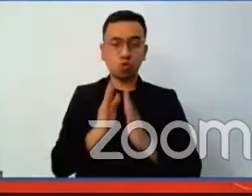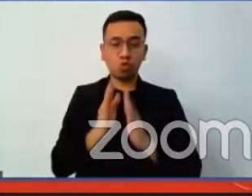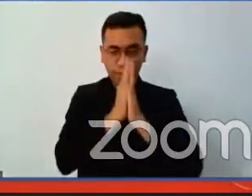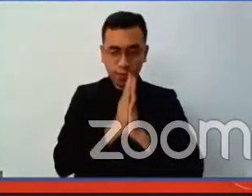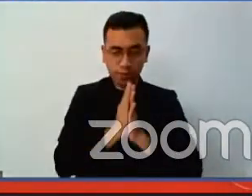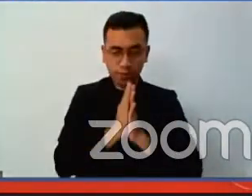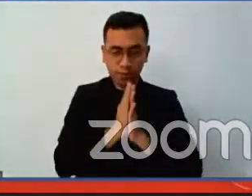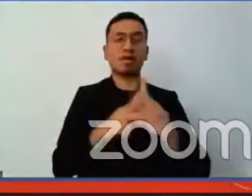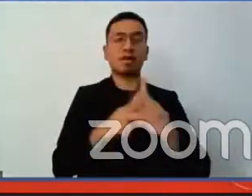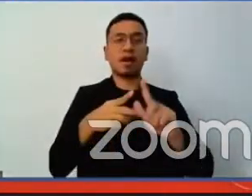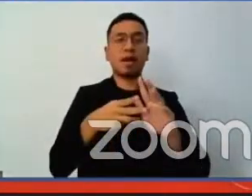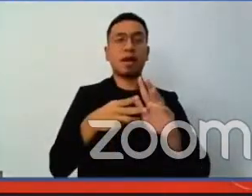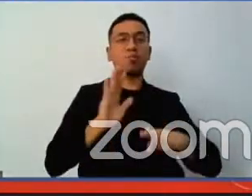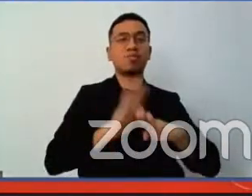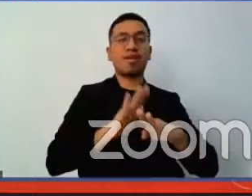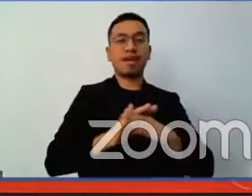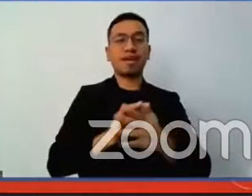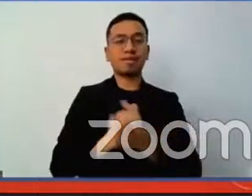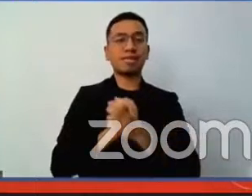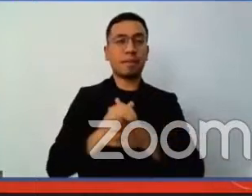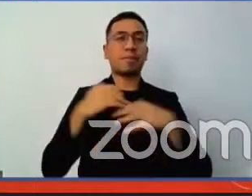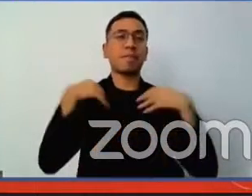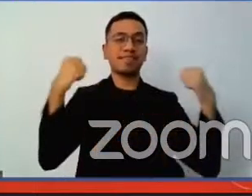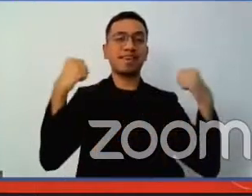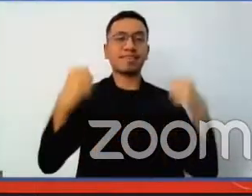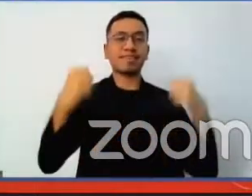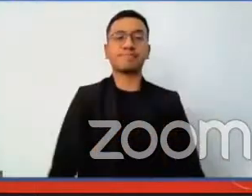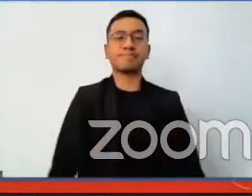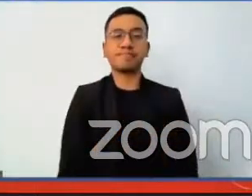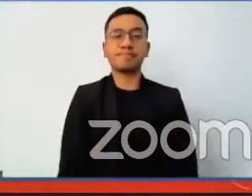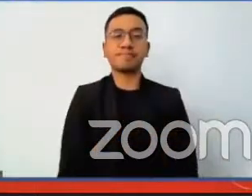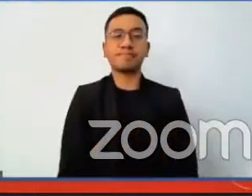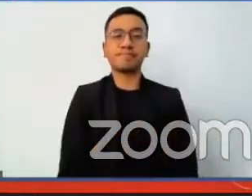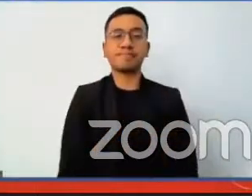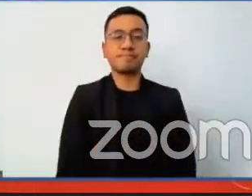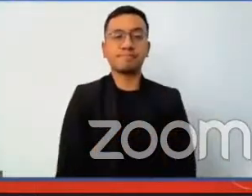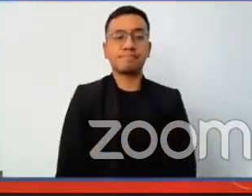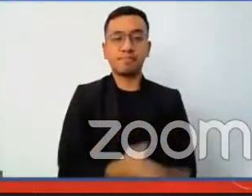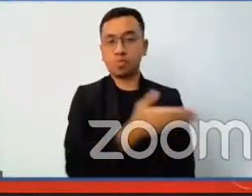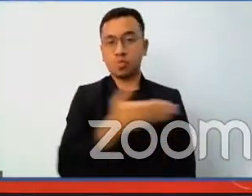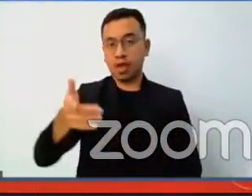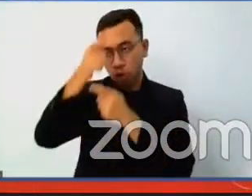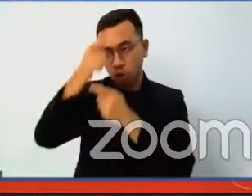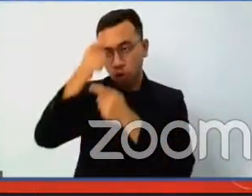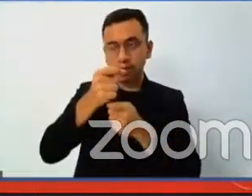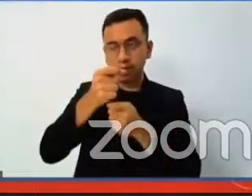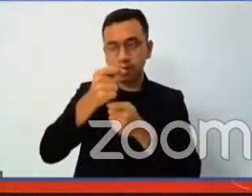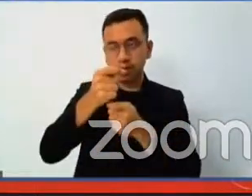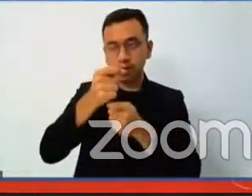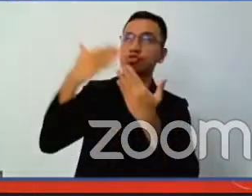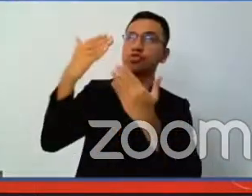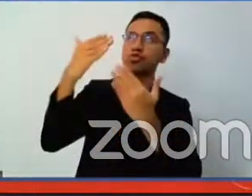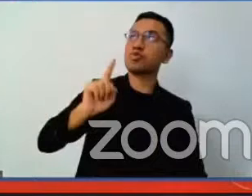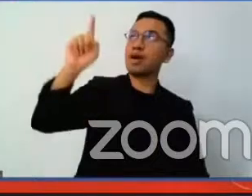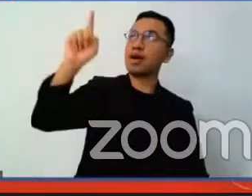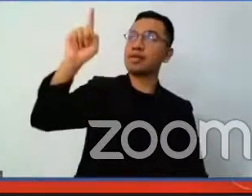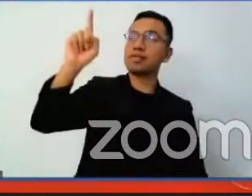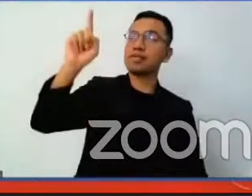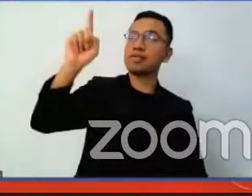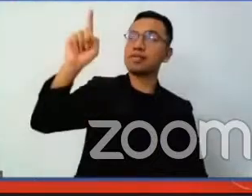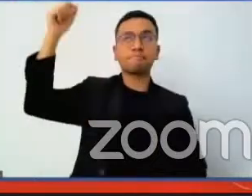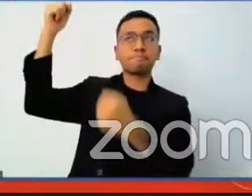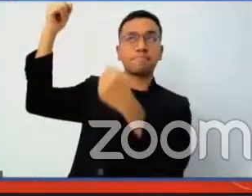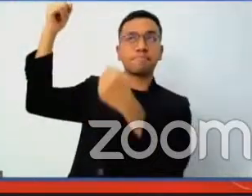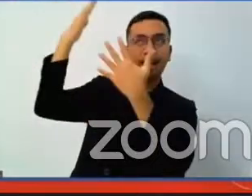Kebajikan. Rekan-rekan yang saya hormati, puji syukur kita panjatkan kehadirat Tuhan Yang Maha Esa. Atas berkat dan rahmat-Nya, kita